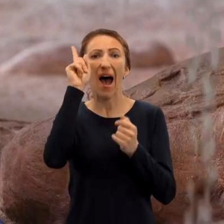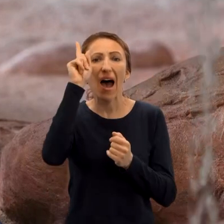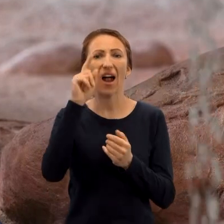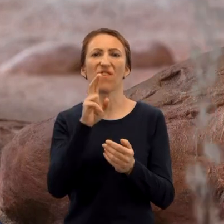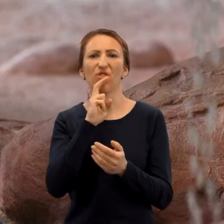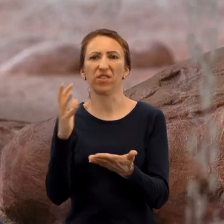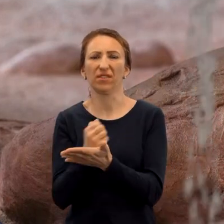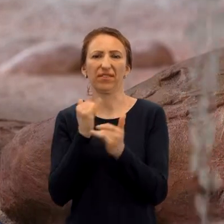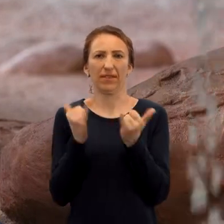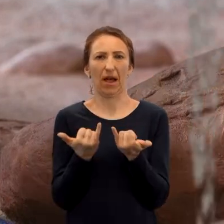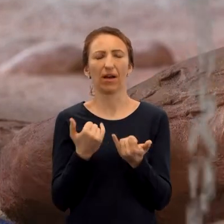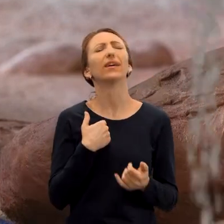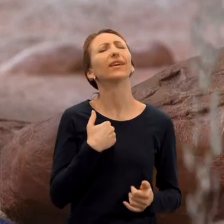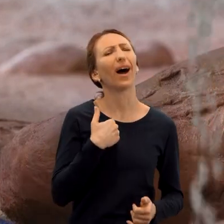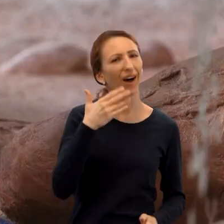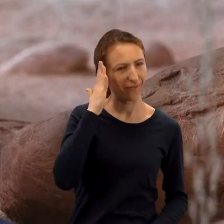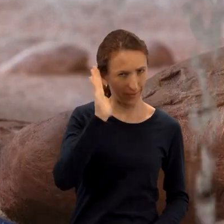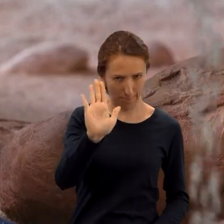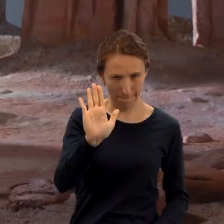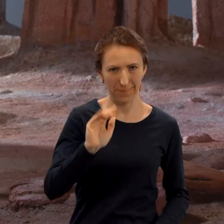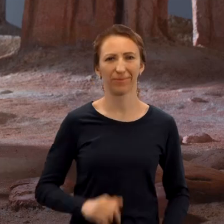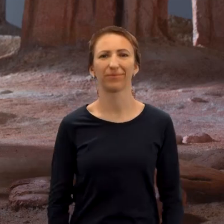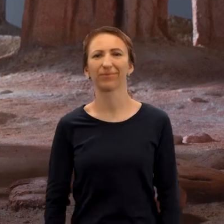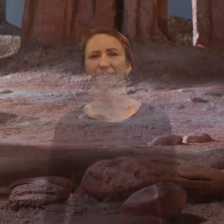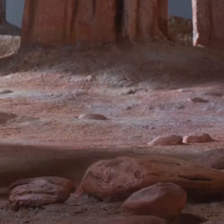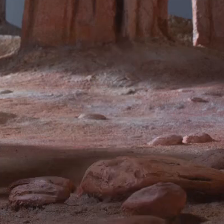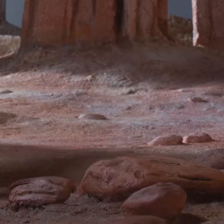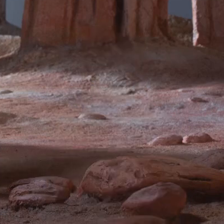co my ją nabierzemy? O tym też pomyślałem.